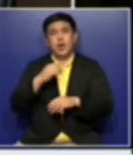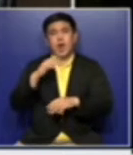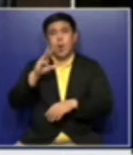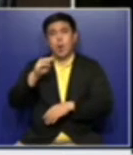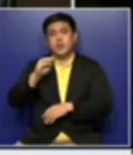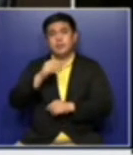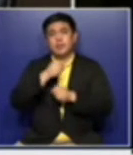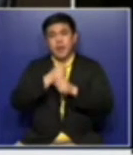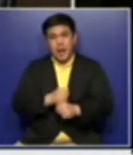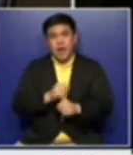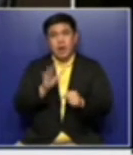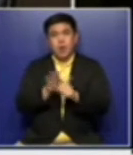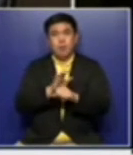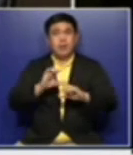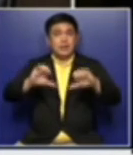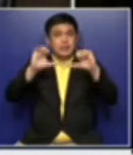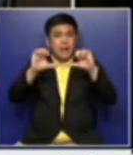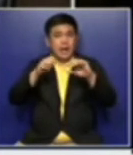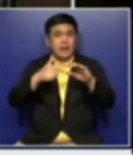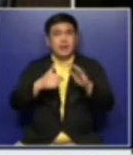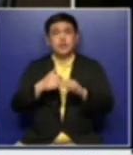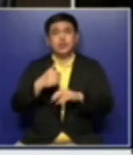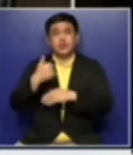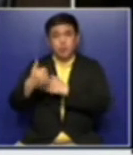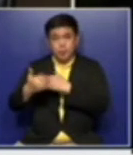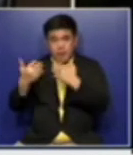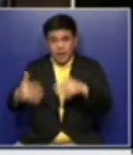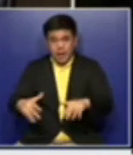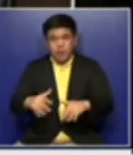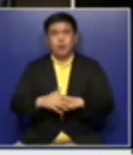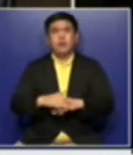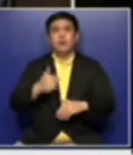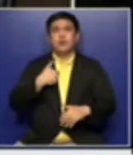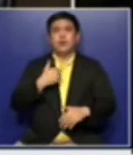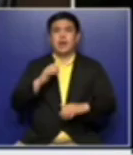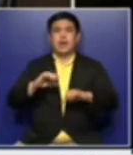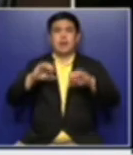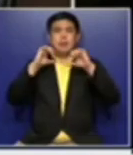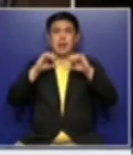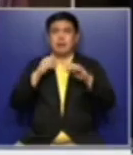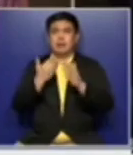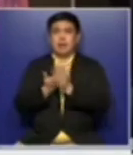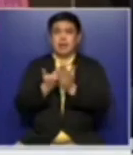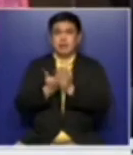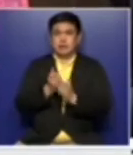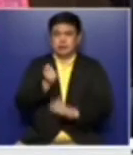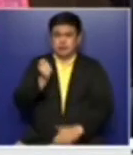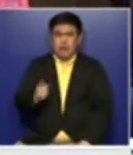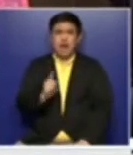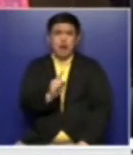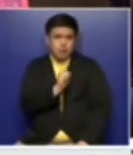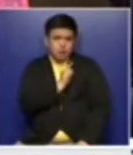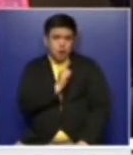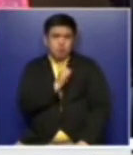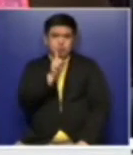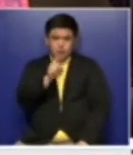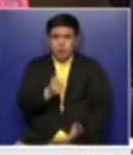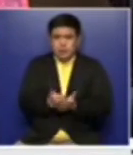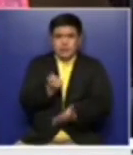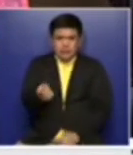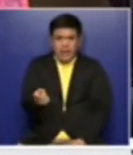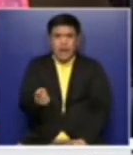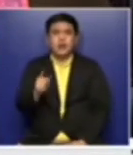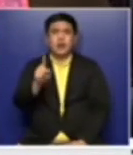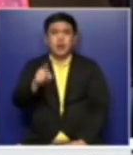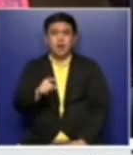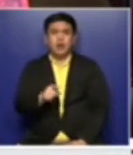าญซึ่งเป็นรายจ่ายที่ทางรัฐบาลไม่สามารถจะหลีกเลี่ยงได้และก็ต้องตั้งจ่ายคืนในง